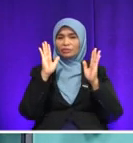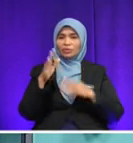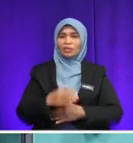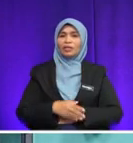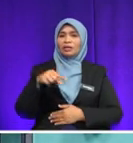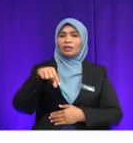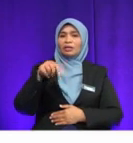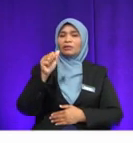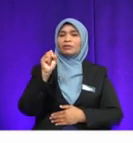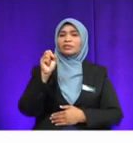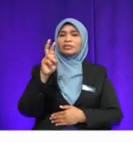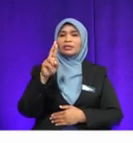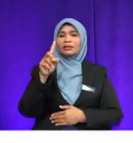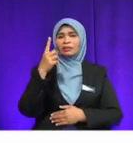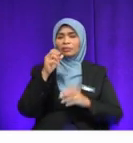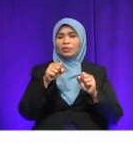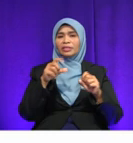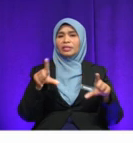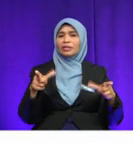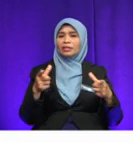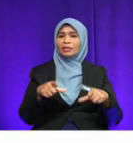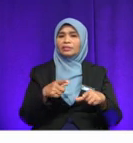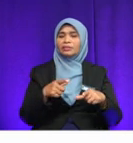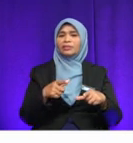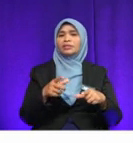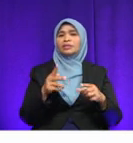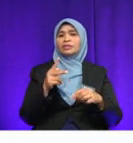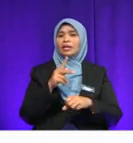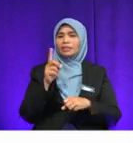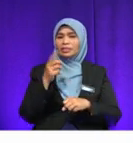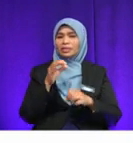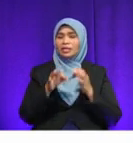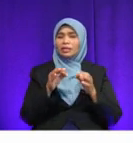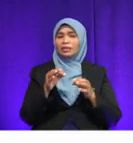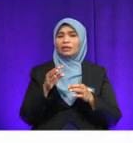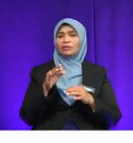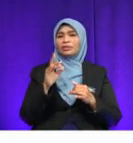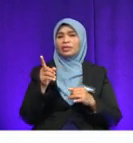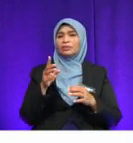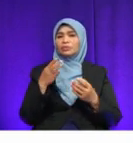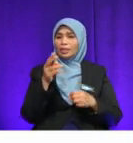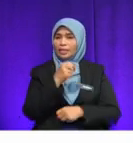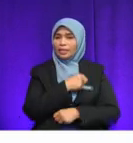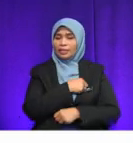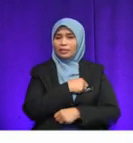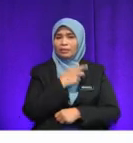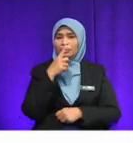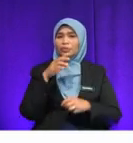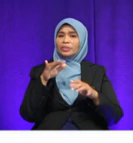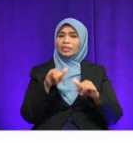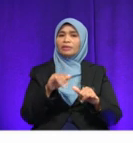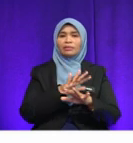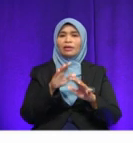salat qasar hanya boleh dilaksanakan Jika seorang musafir hanya berniat untuk tinggal di suatu tempat tidak melebihi tiga